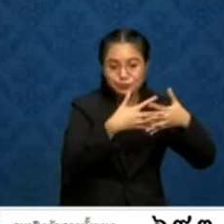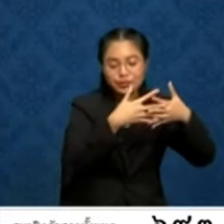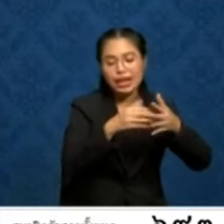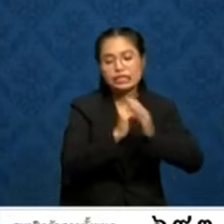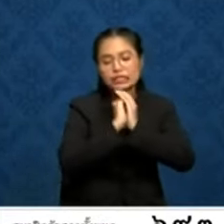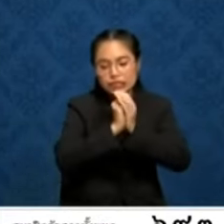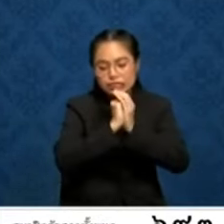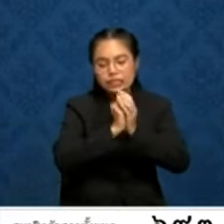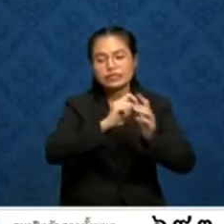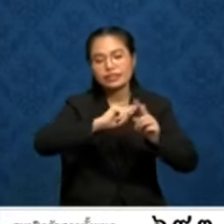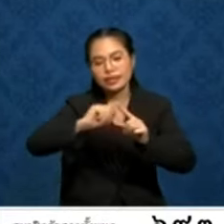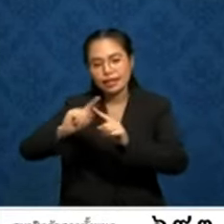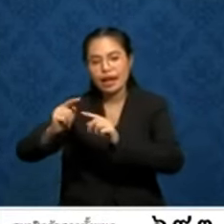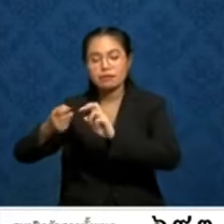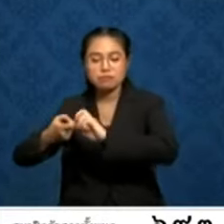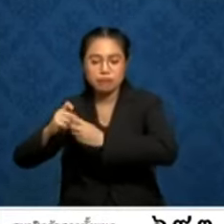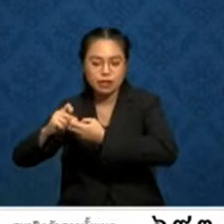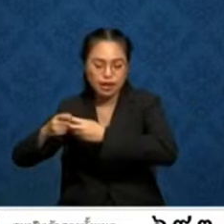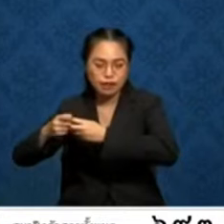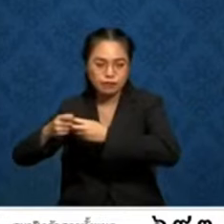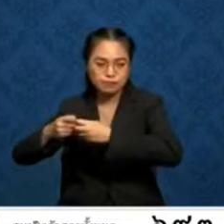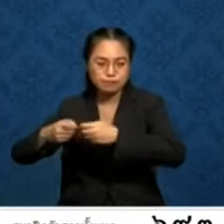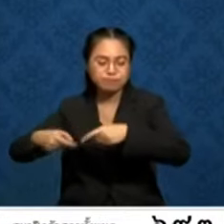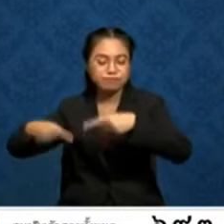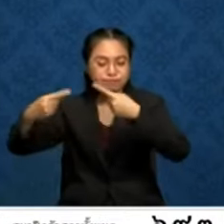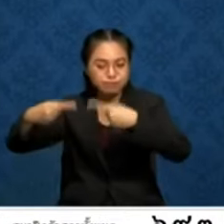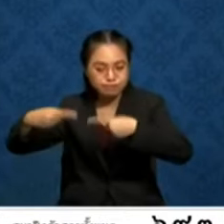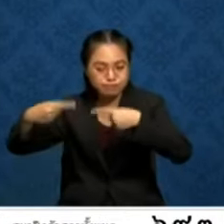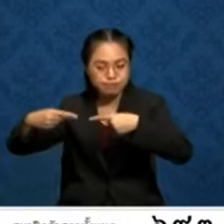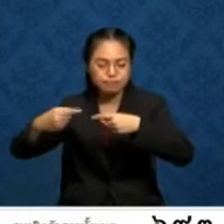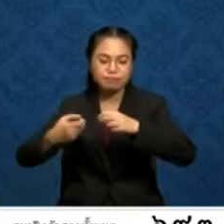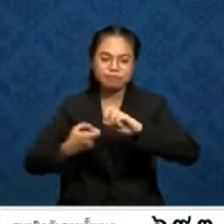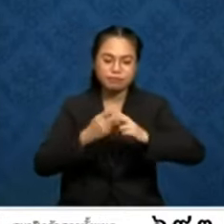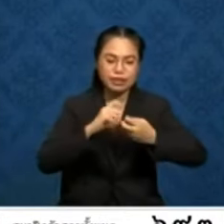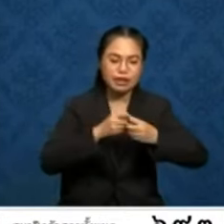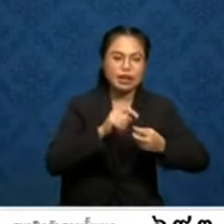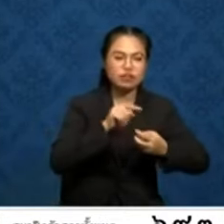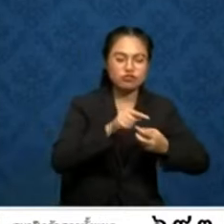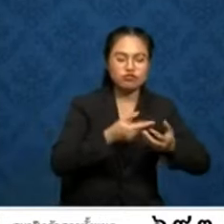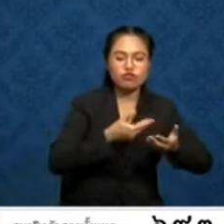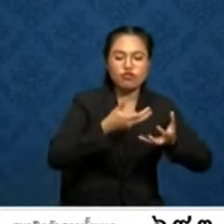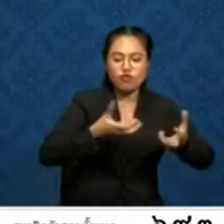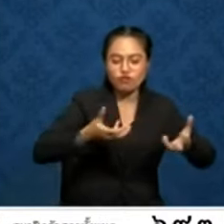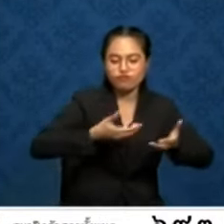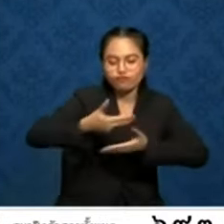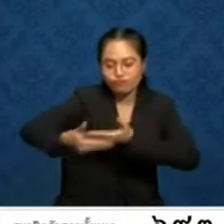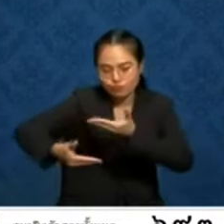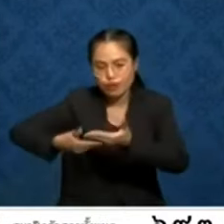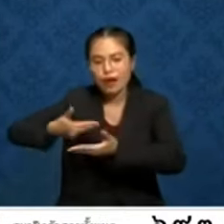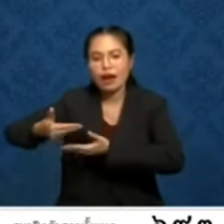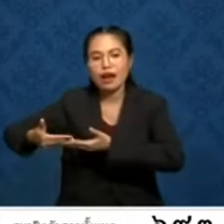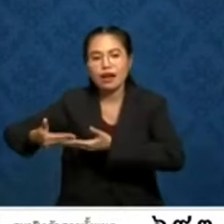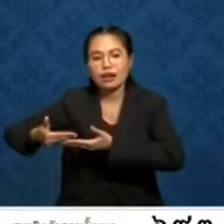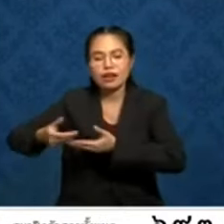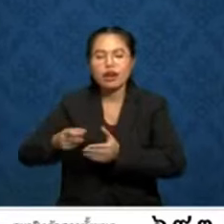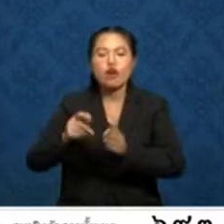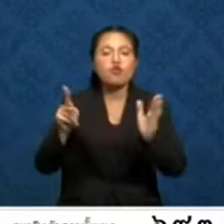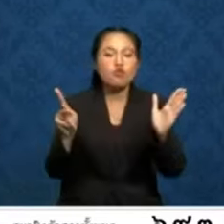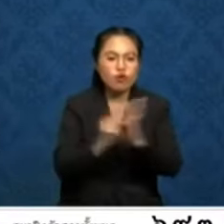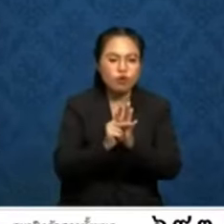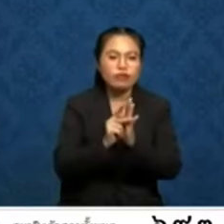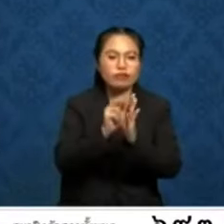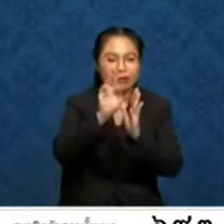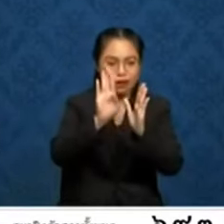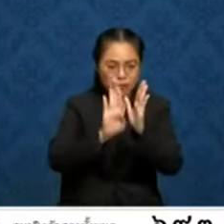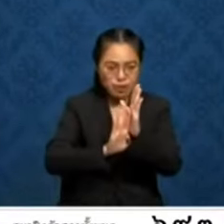ต่างๆการกีดกันทางการค้า protectionism การใช้กฎระเบียบโลก